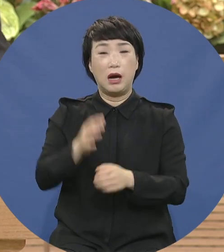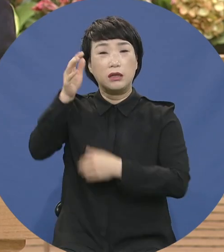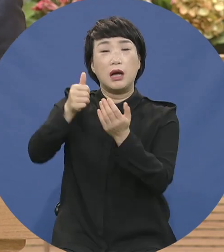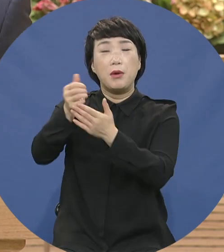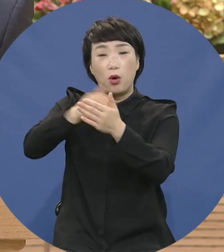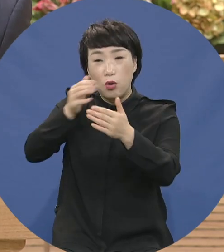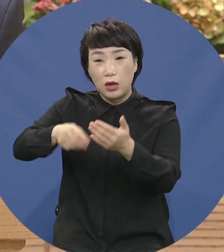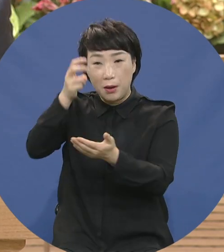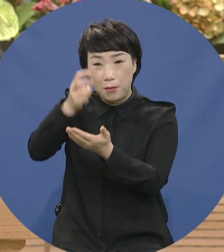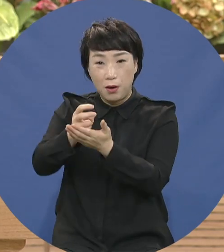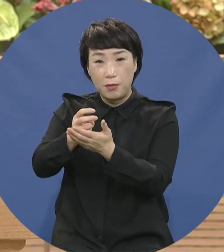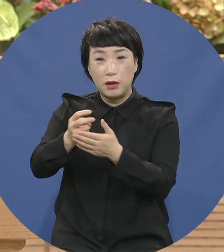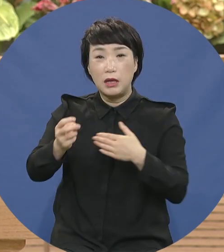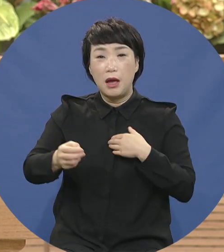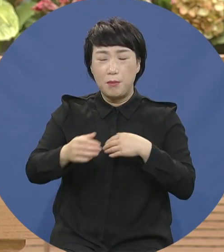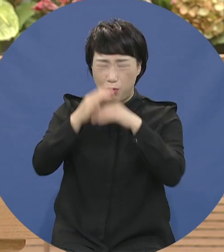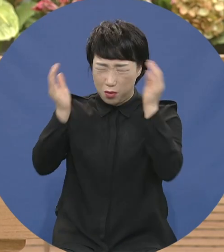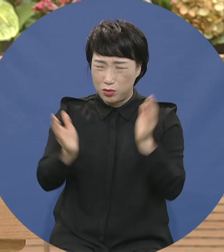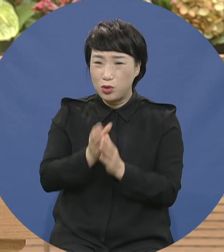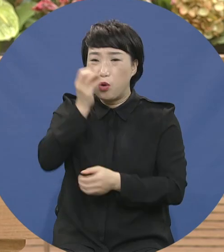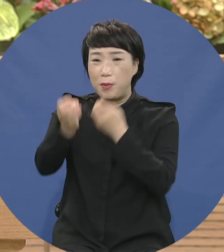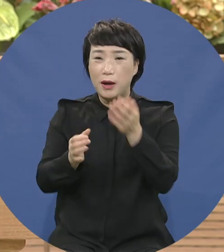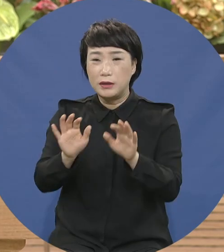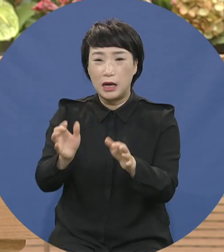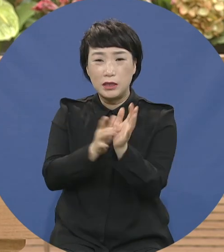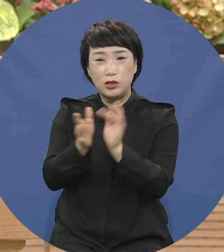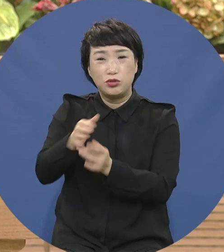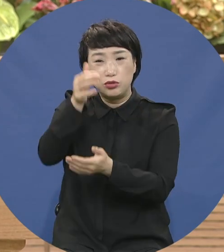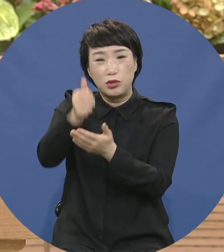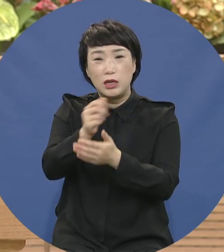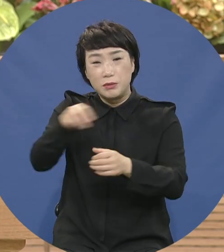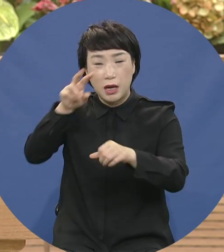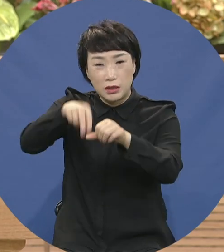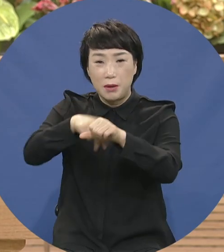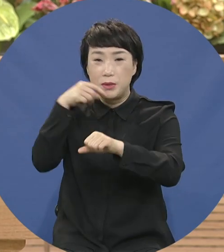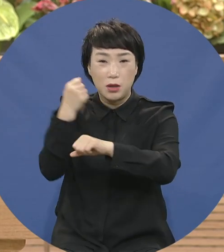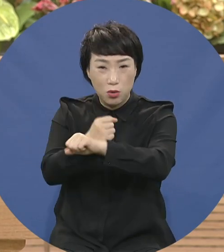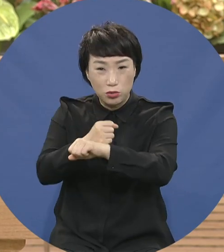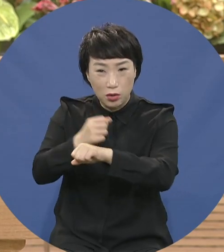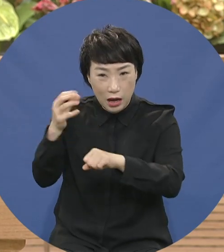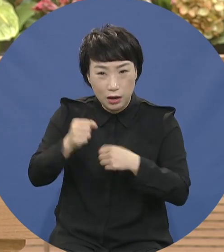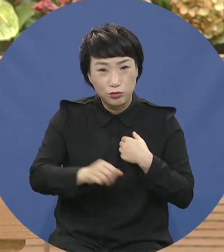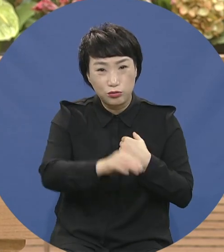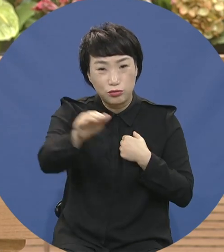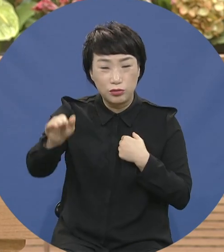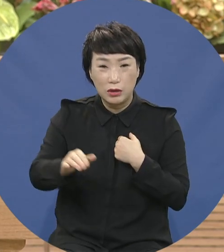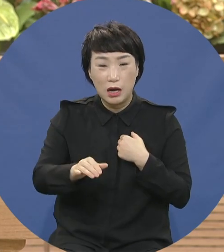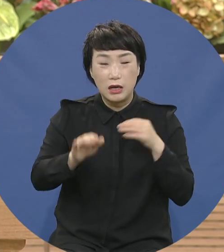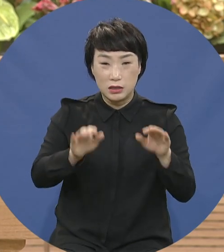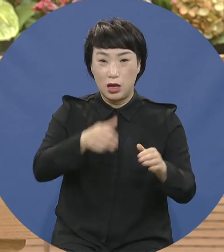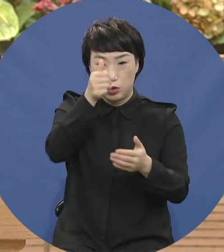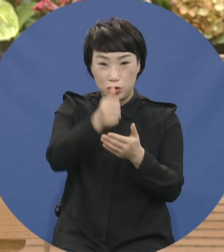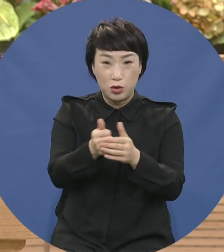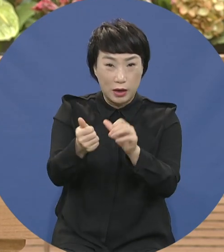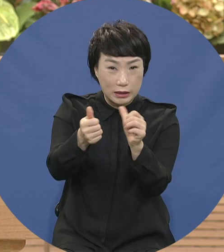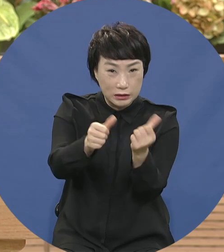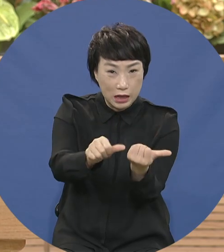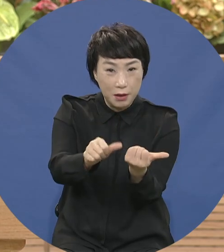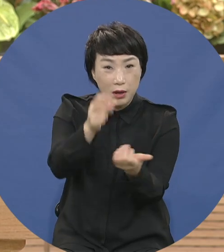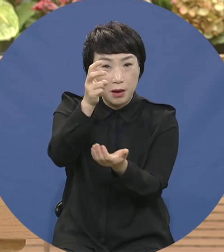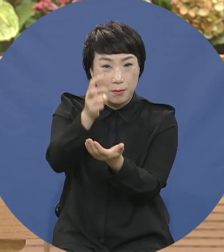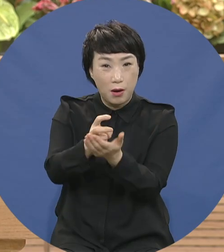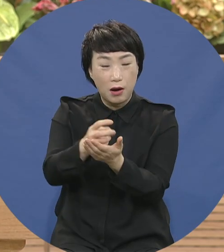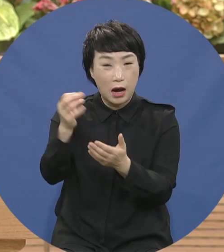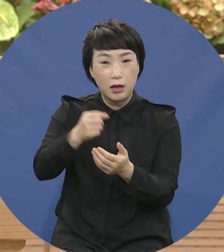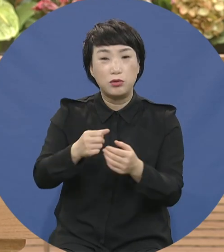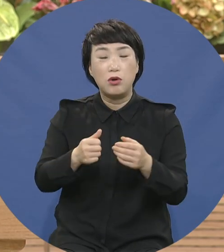하나님의 공의의 법 앞에 내놓은 예수 그리스도의 십자가의 피의 공로 앞에서 죄와 사망의